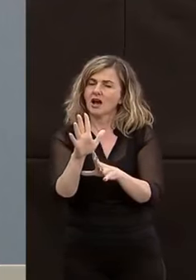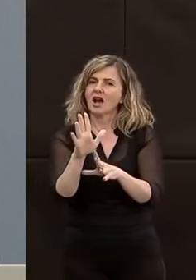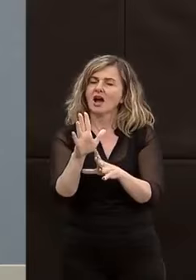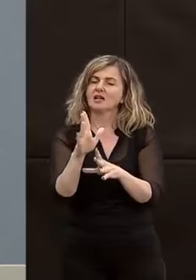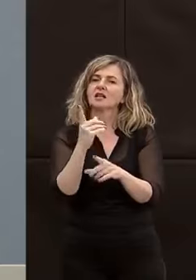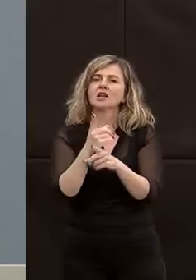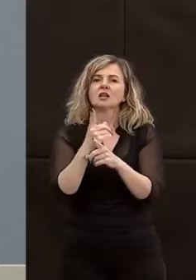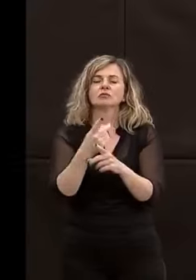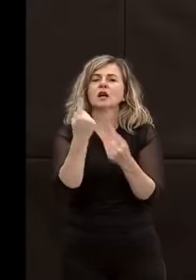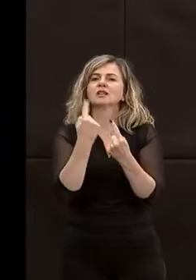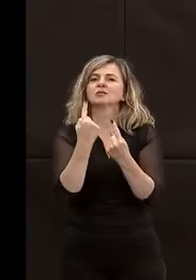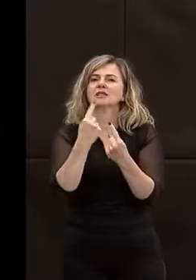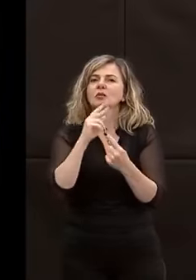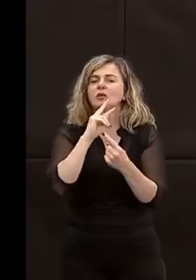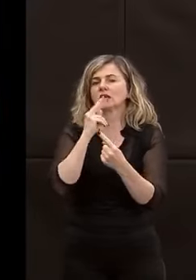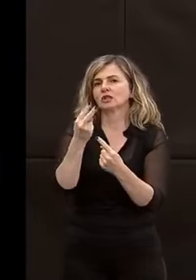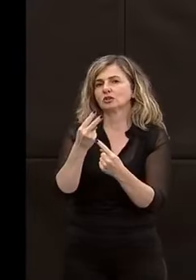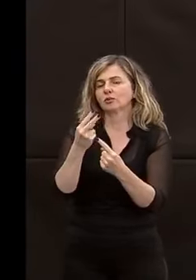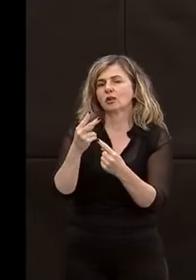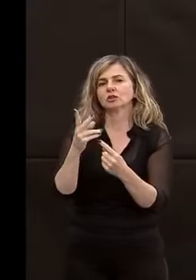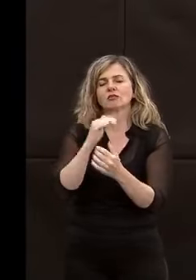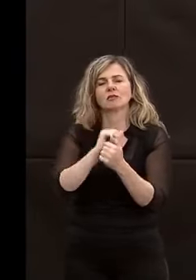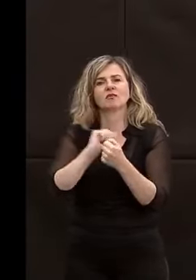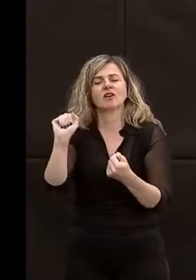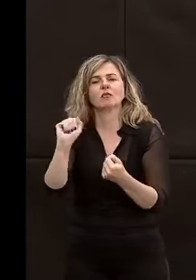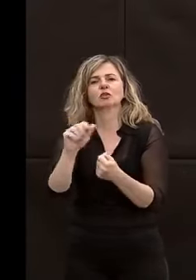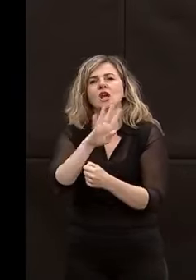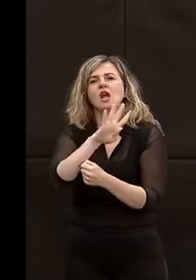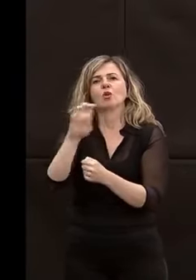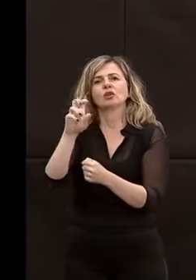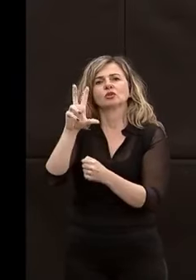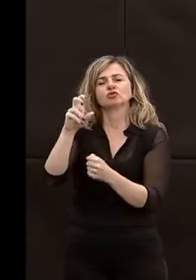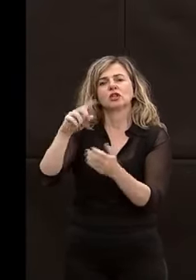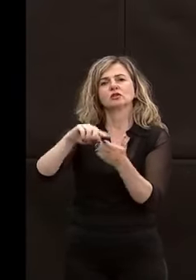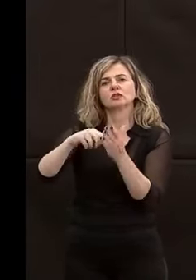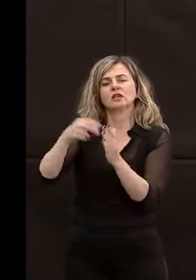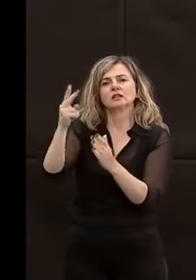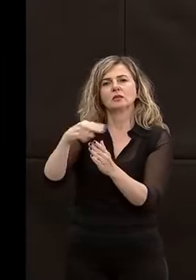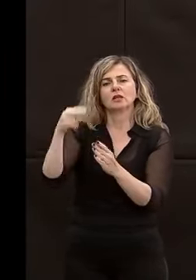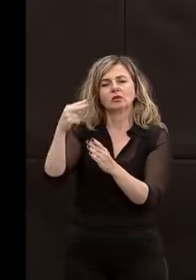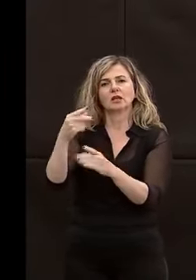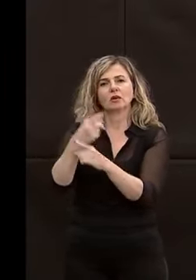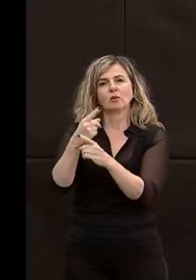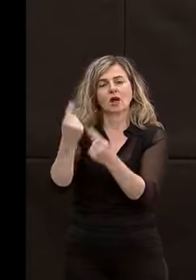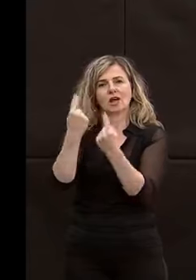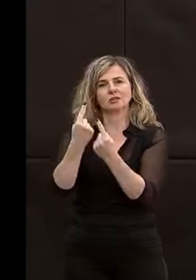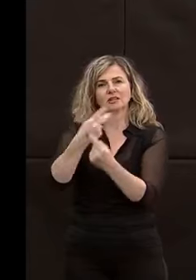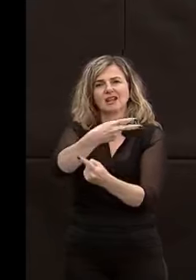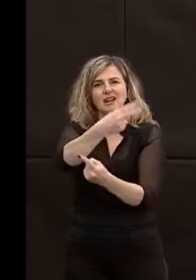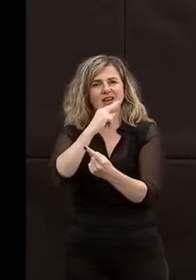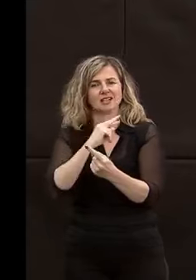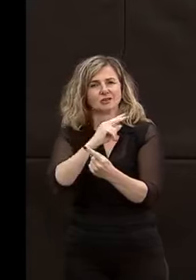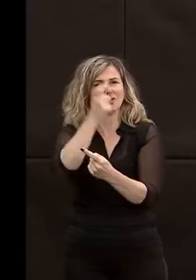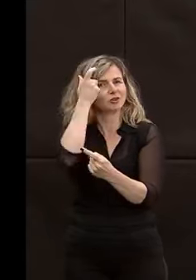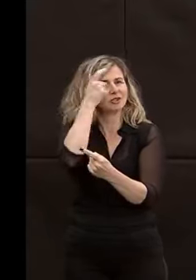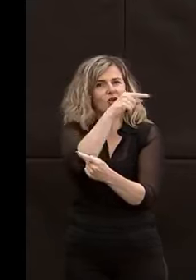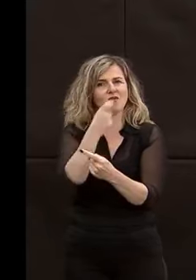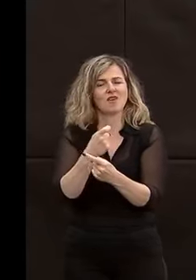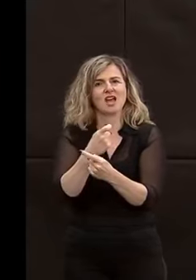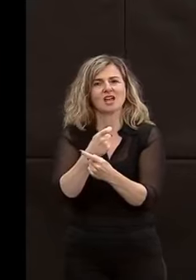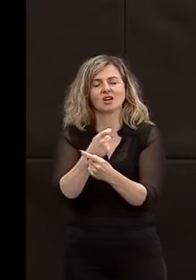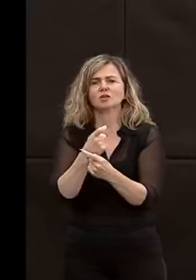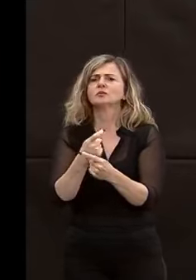anno deve andare a roma ai famosi 430 milioni ma che attenderemo le risposte